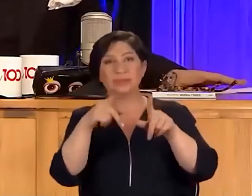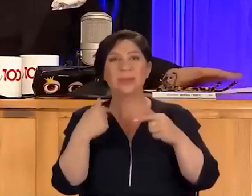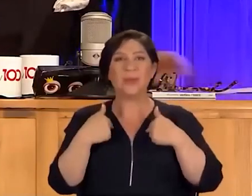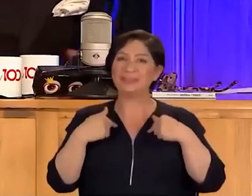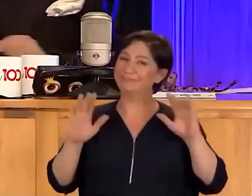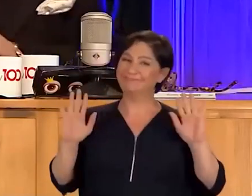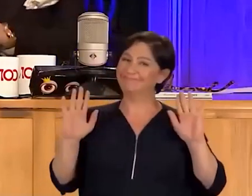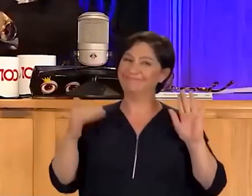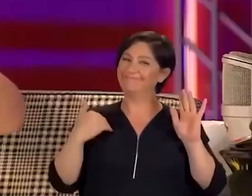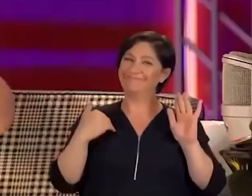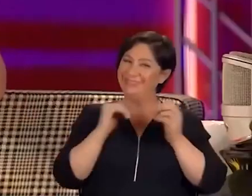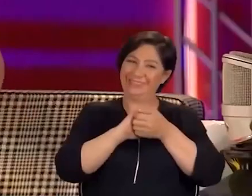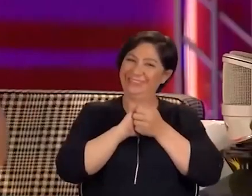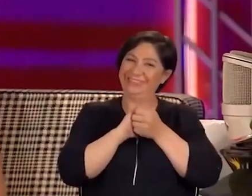hariç.